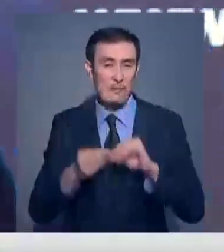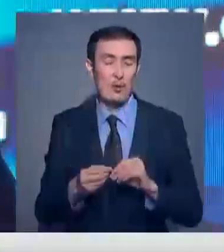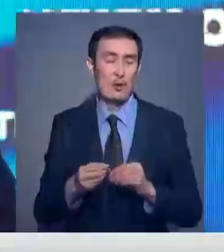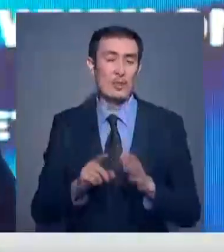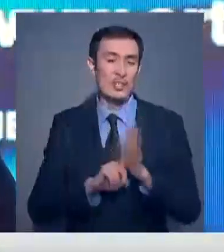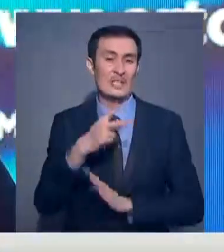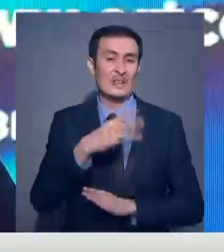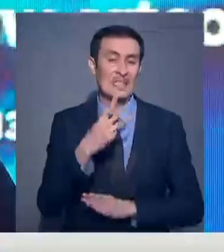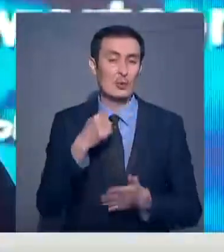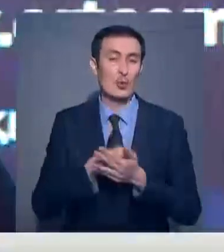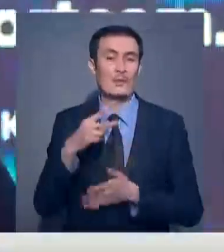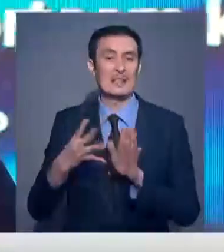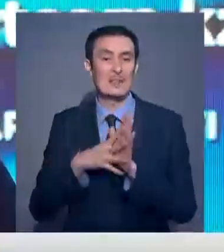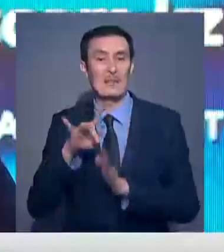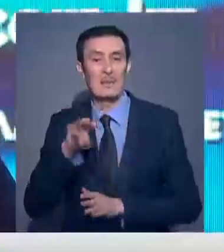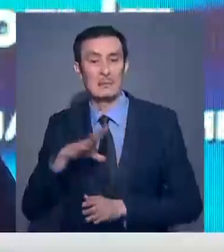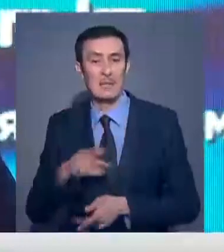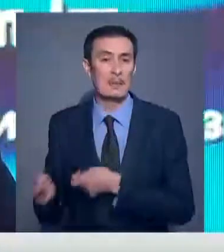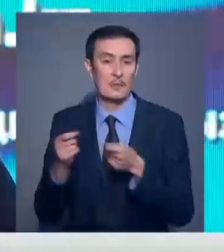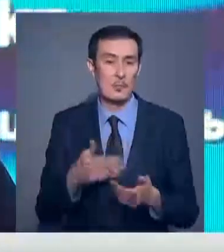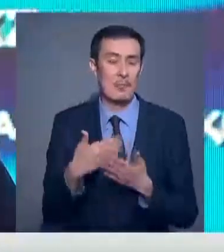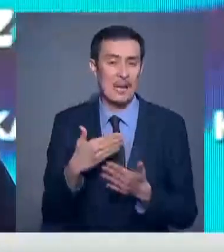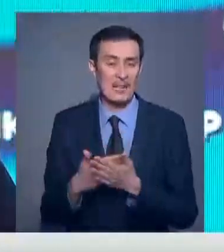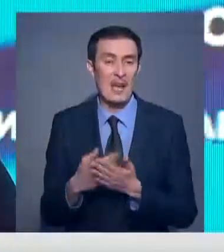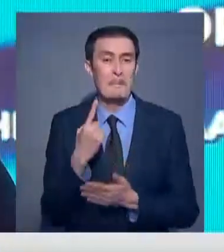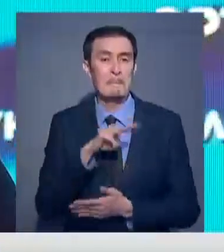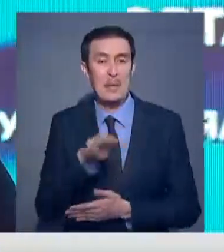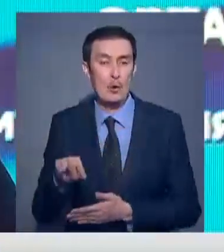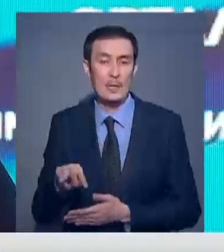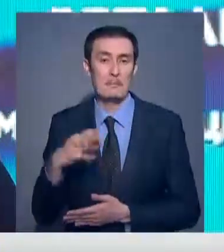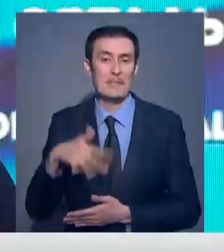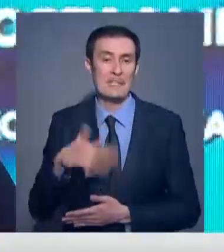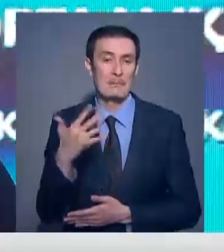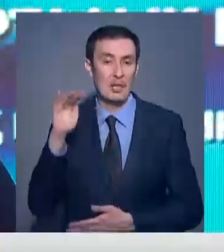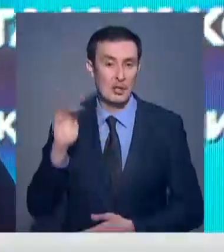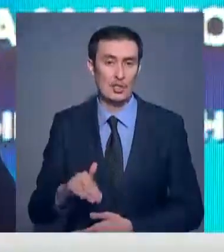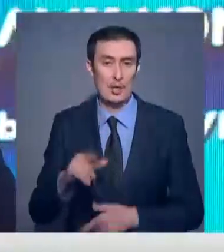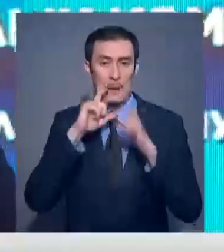посчитать, с 23 по 29 марта в город поступило порядка 1 055 000 масок.